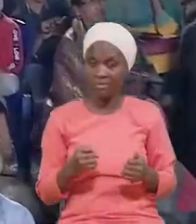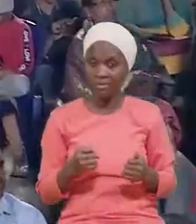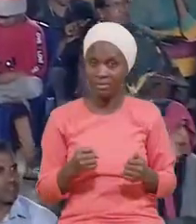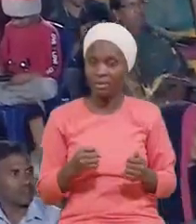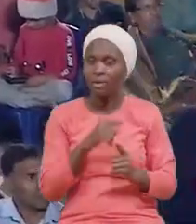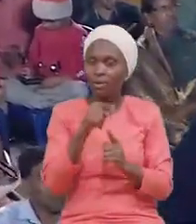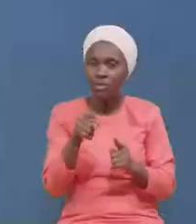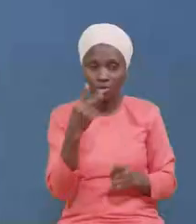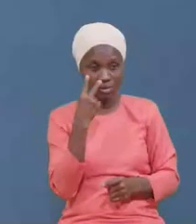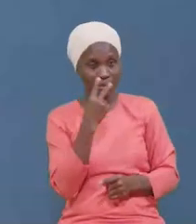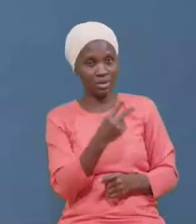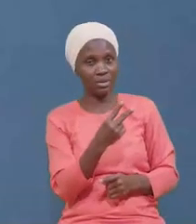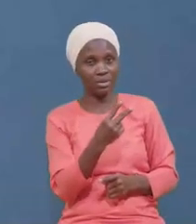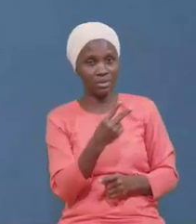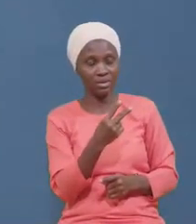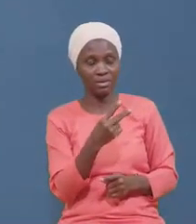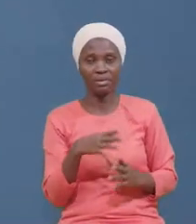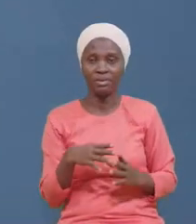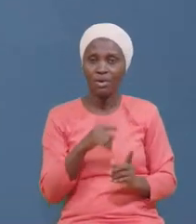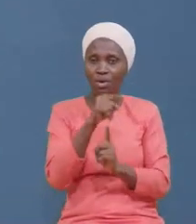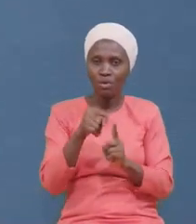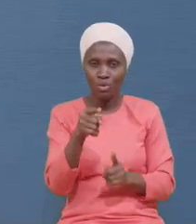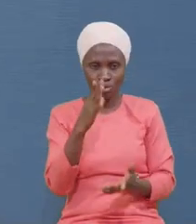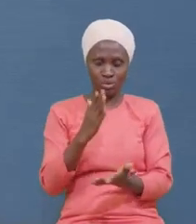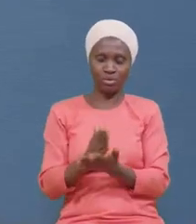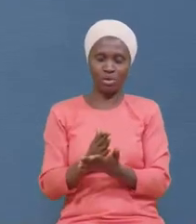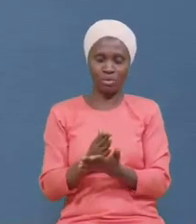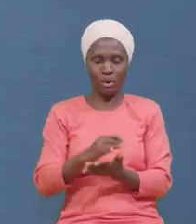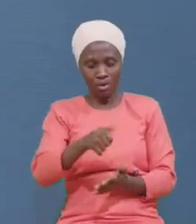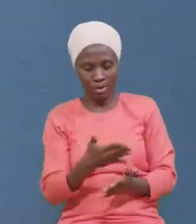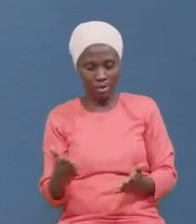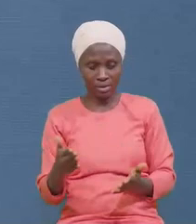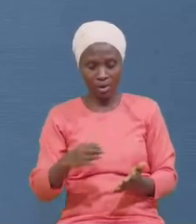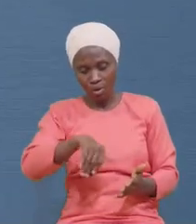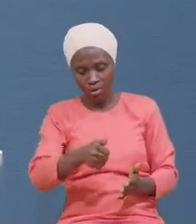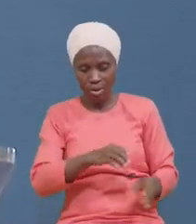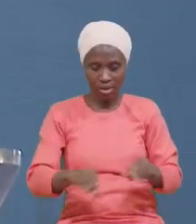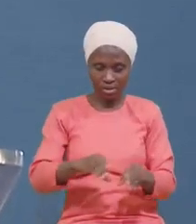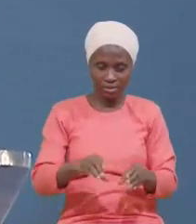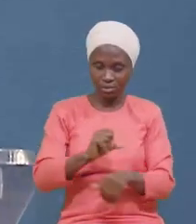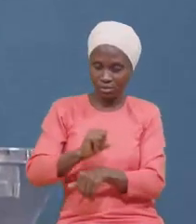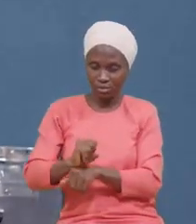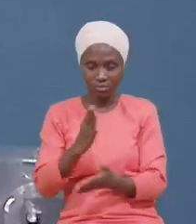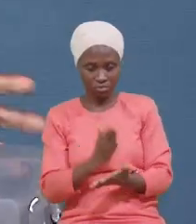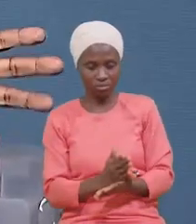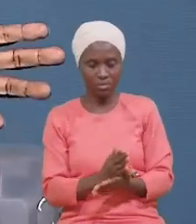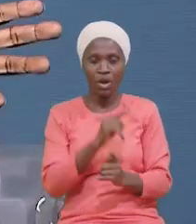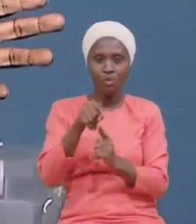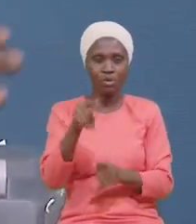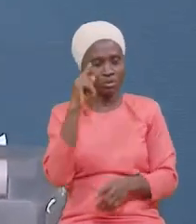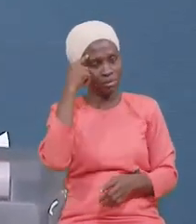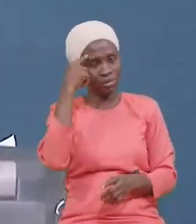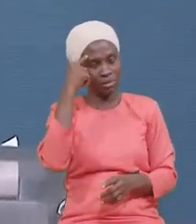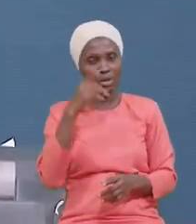When you behold. మీరు గనక ఇదిగో అన్నది చూస్తారా? When you stop every other activity. మీరు మిగిలిన కార్యాలాపేస్తారా? When you think